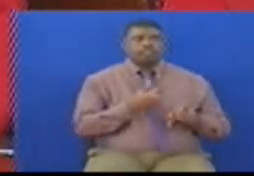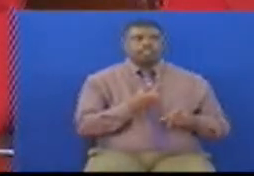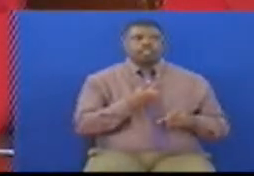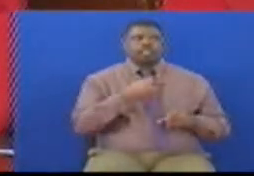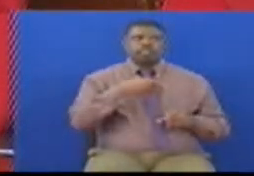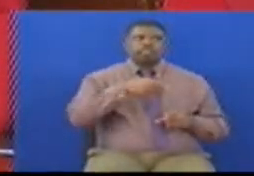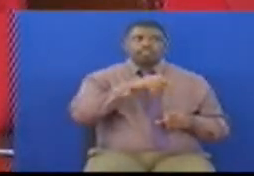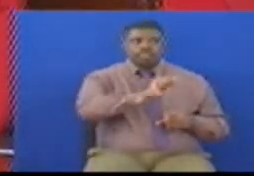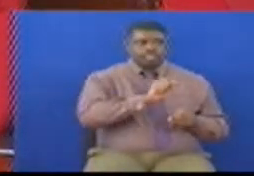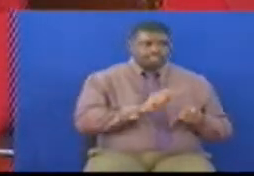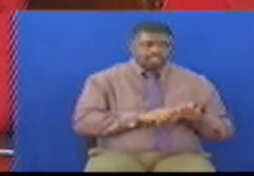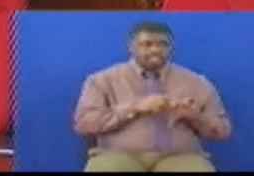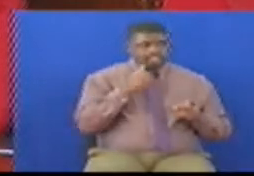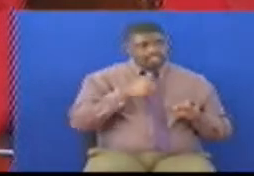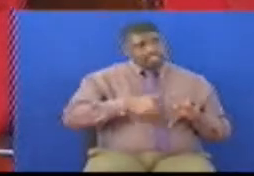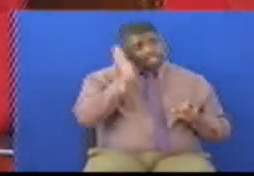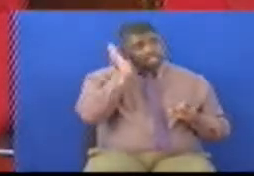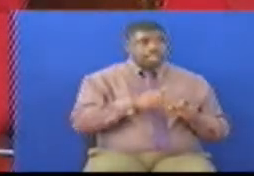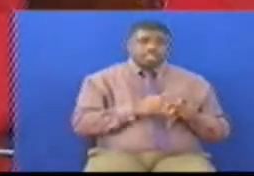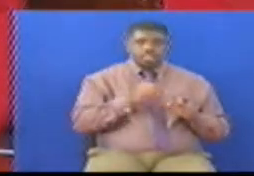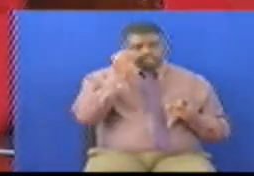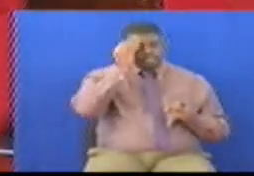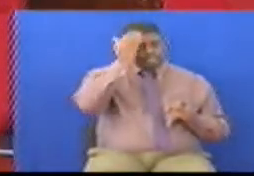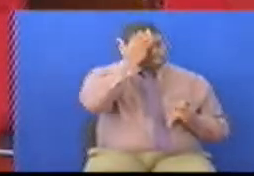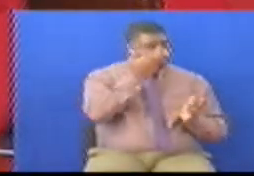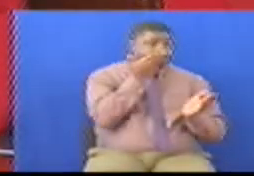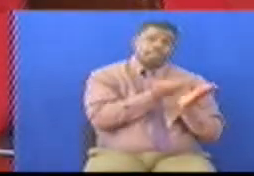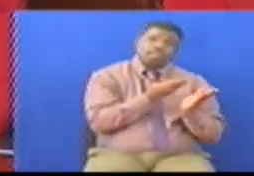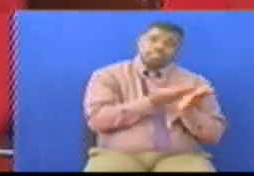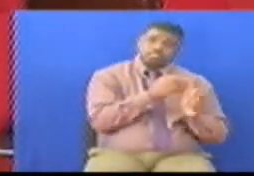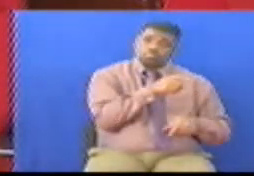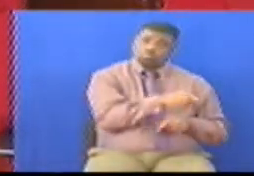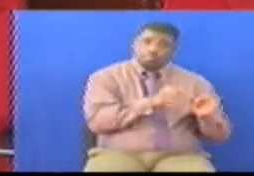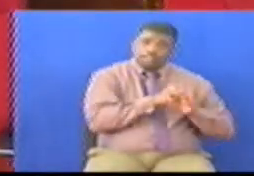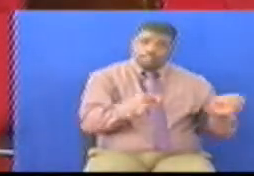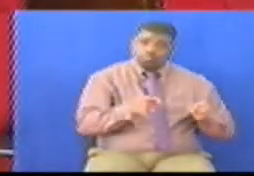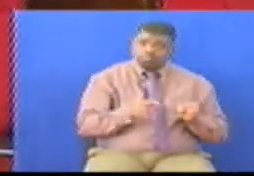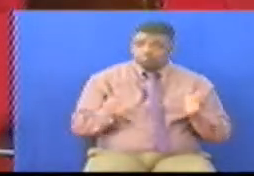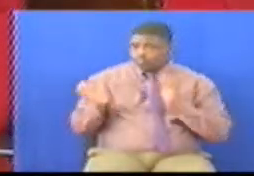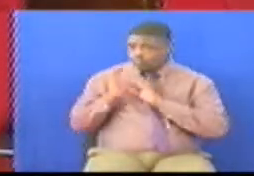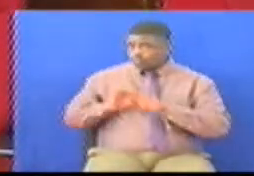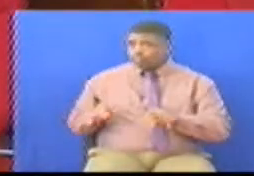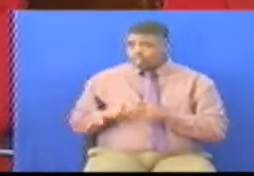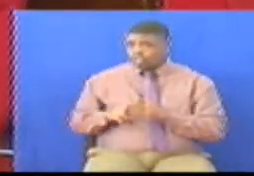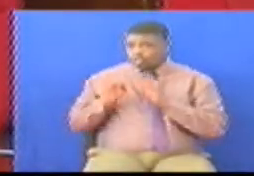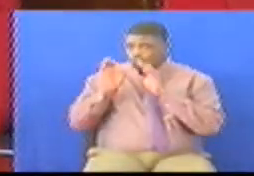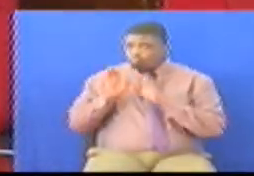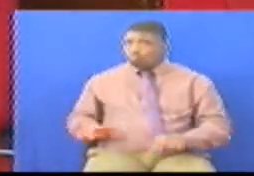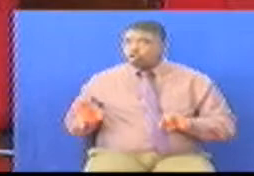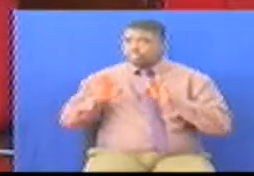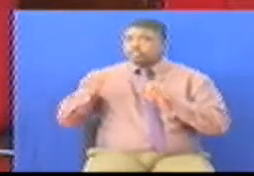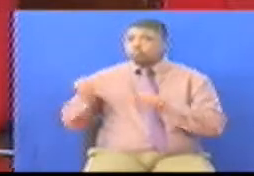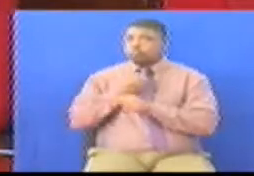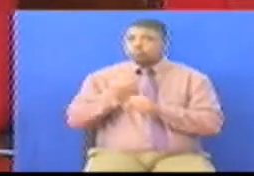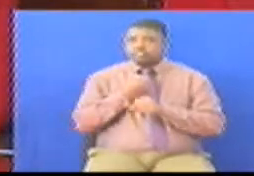Aidha, serikali izingatie mapendekezo ya ukaguzi huo maalumu pindi itapokuwa imekamilika ili kuboresha shughuli za